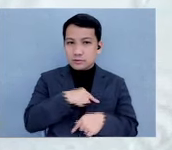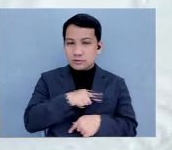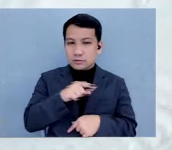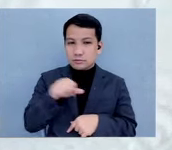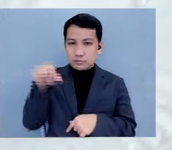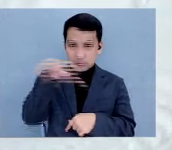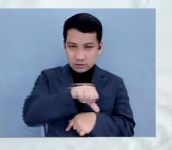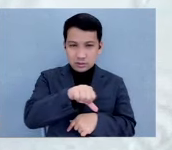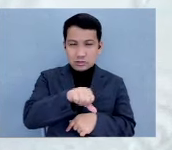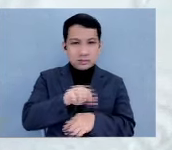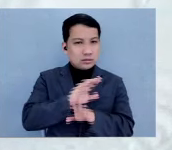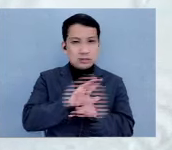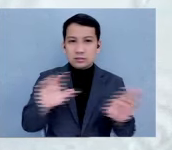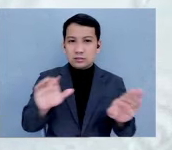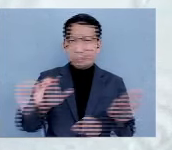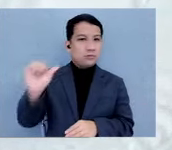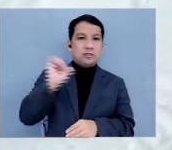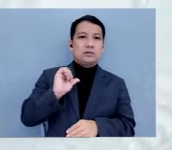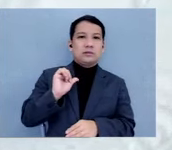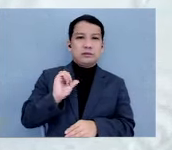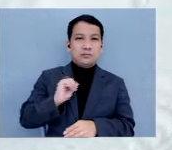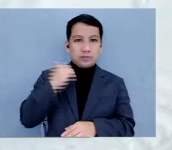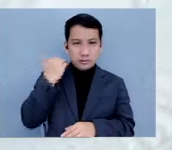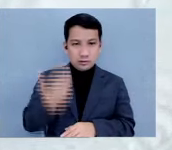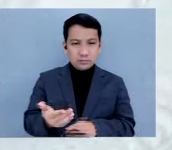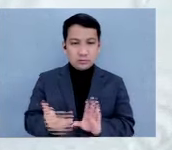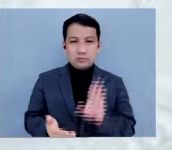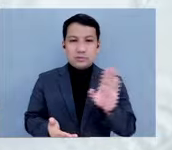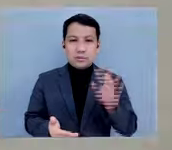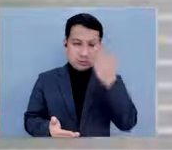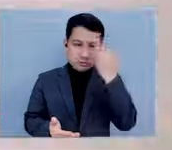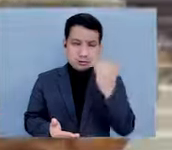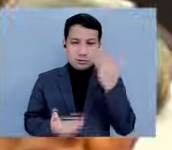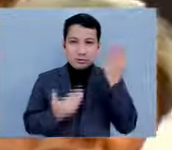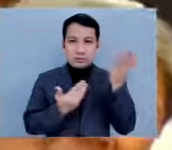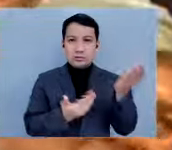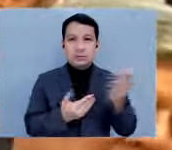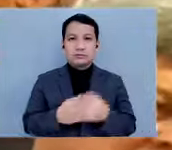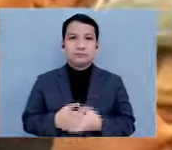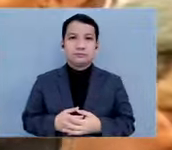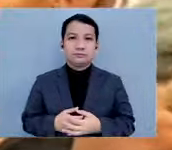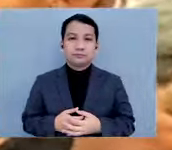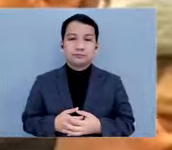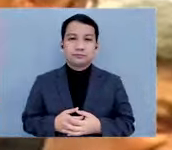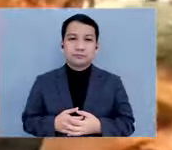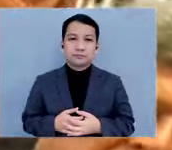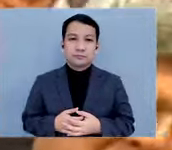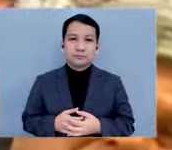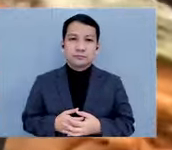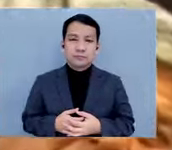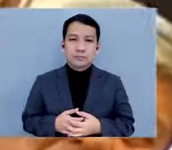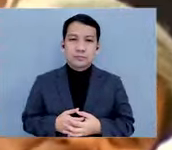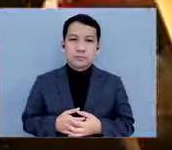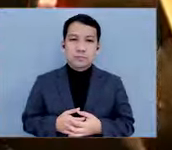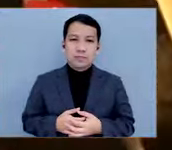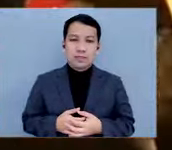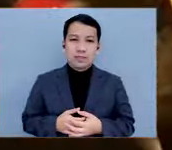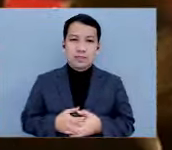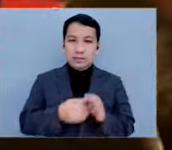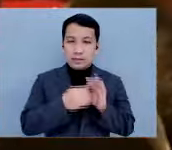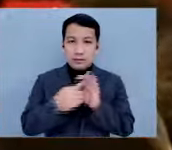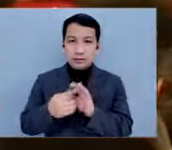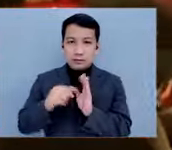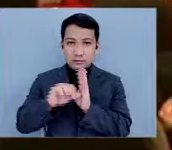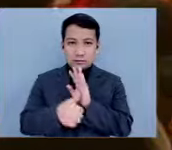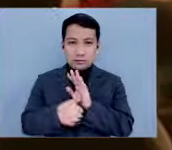ka pasisiil ang mamatay ng dahil sa iyo. Kasabay niyan, binigyang din ni Quiboloy na siya ang